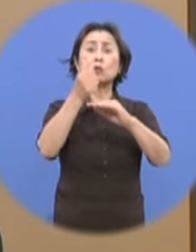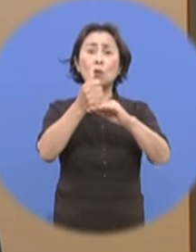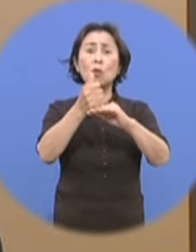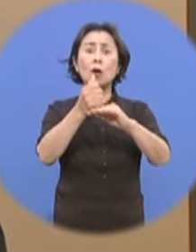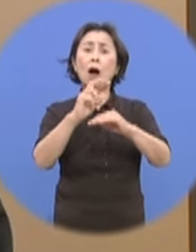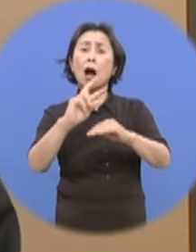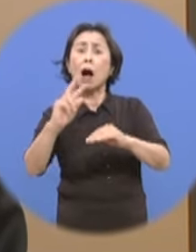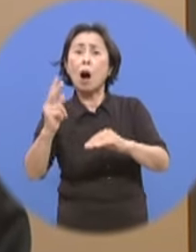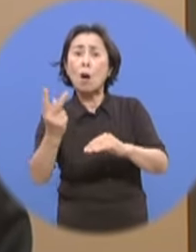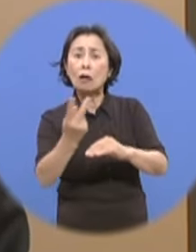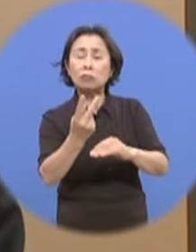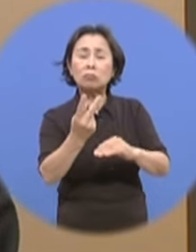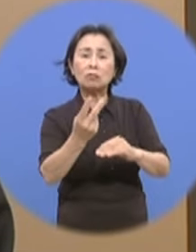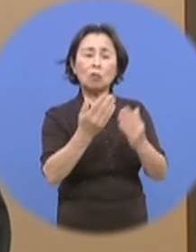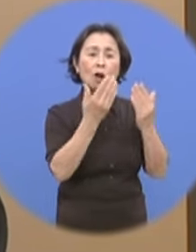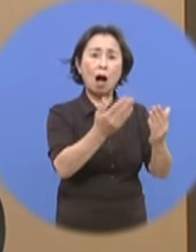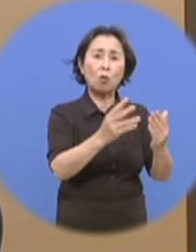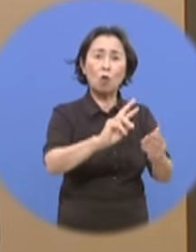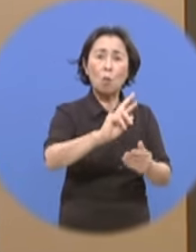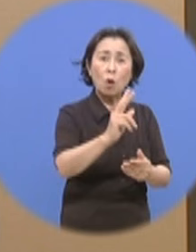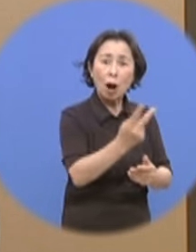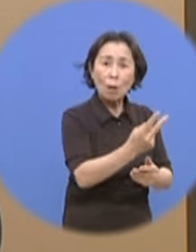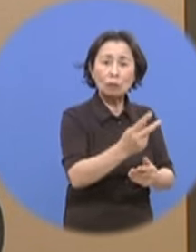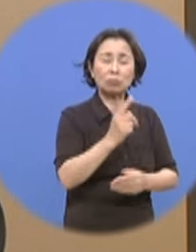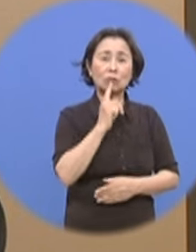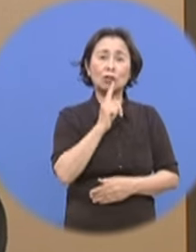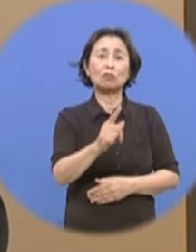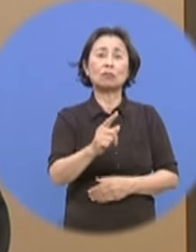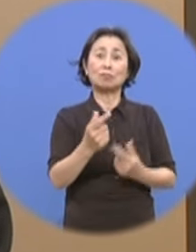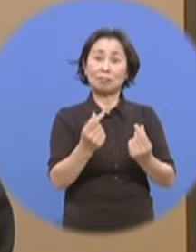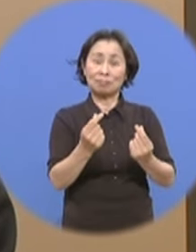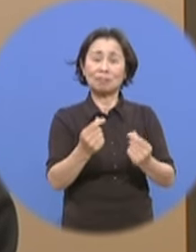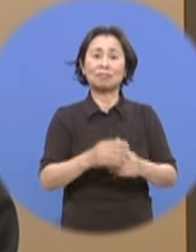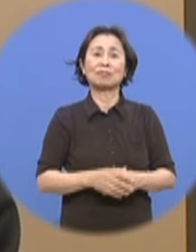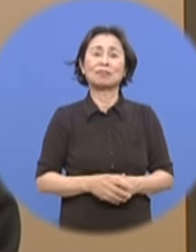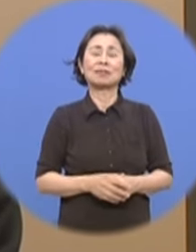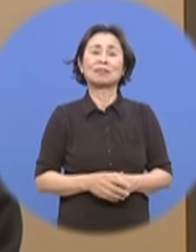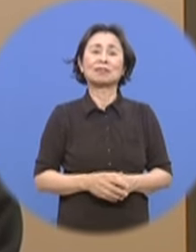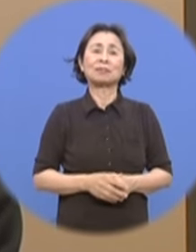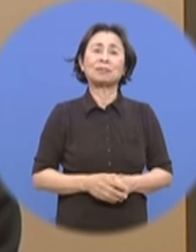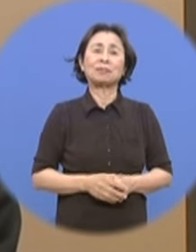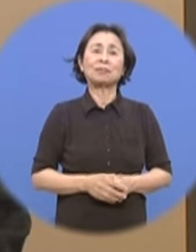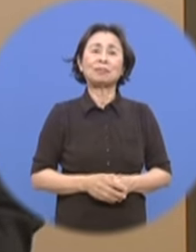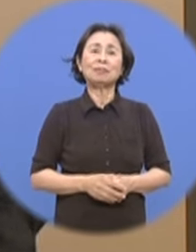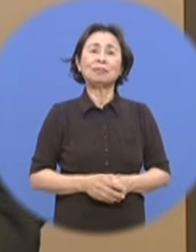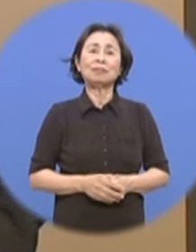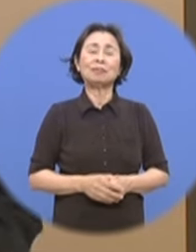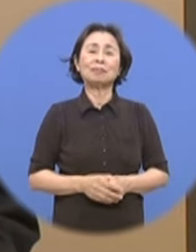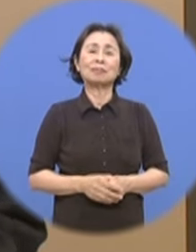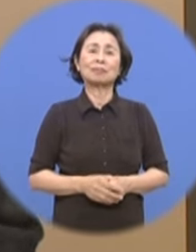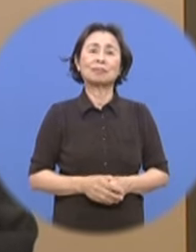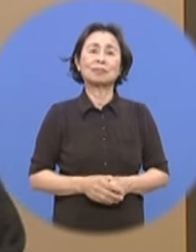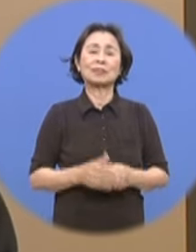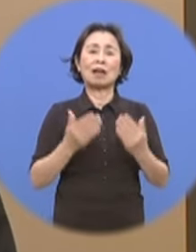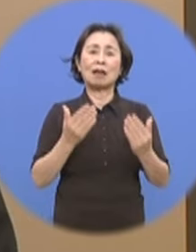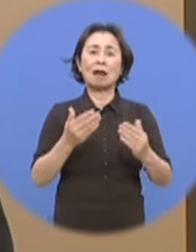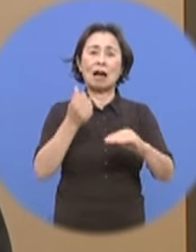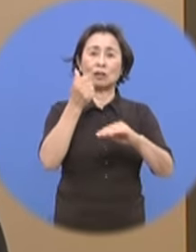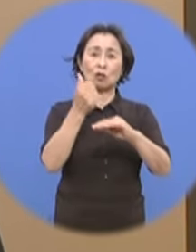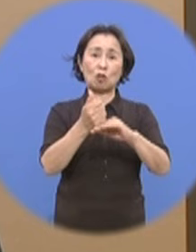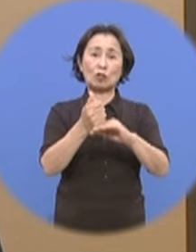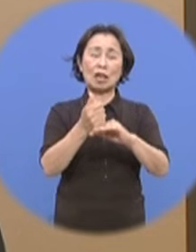学校が変わるってよく言われますがあの校長先生のえ力で